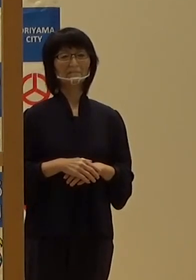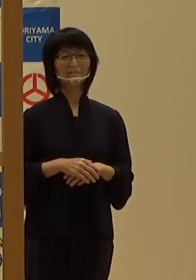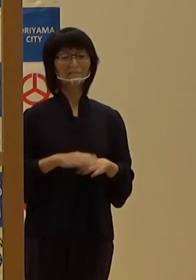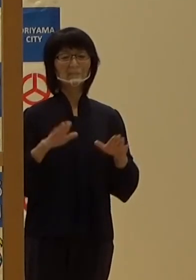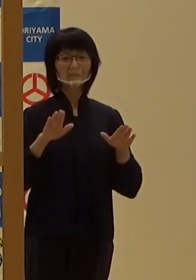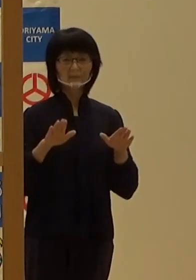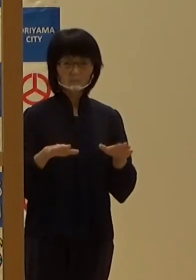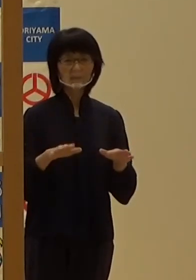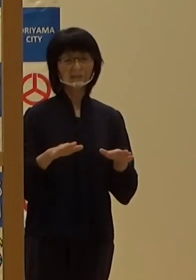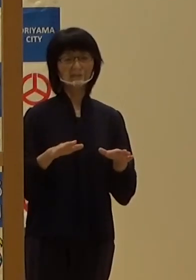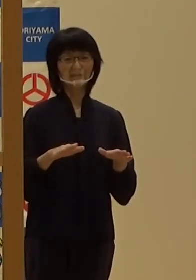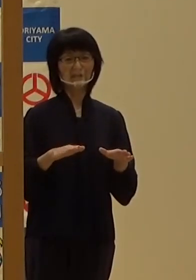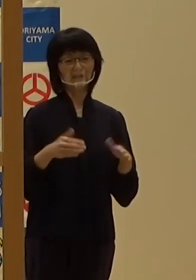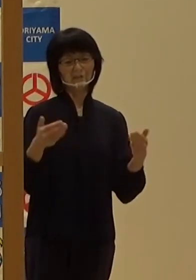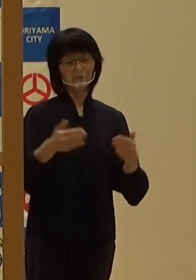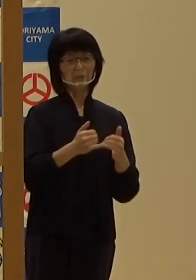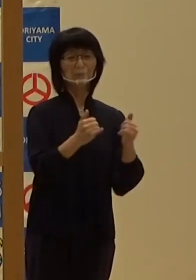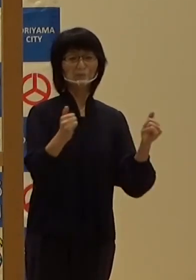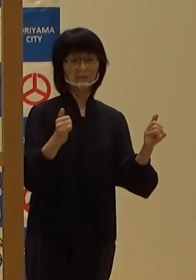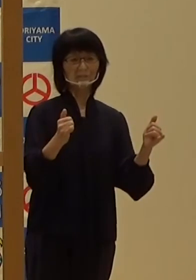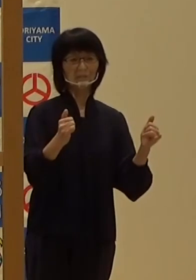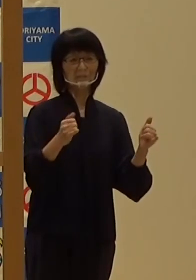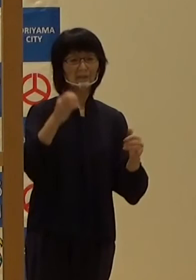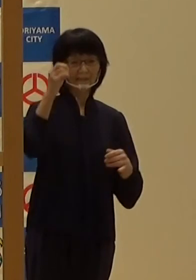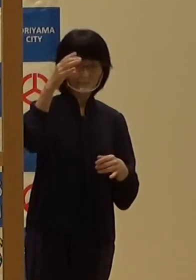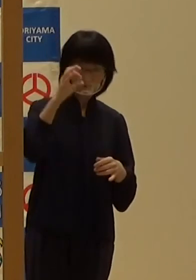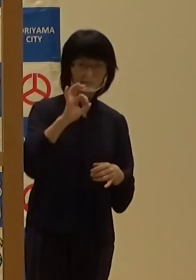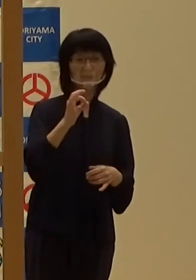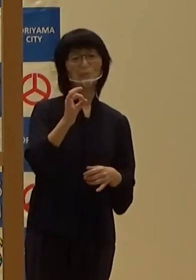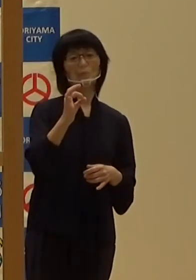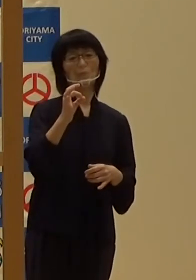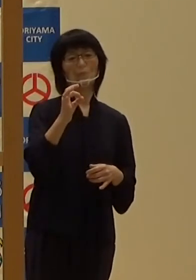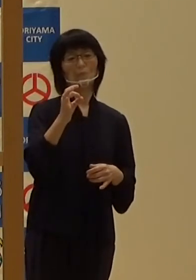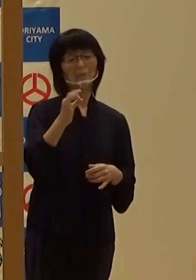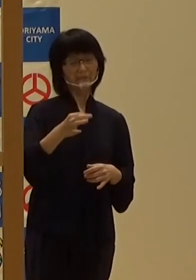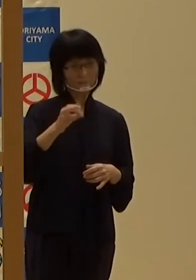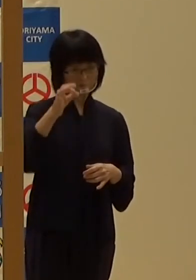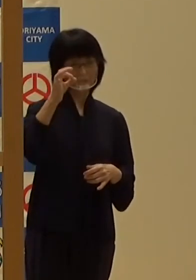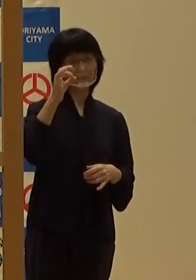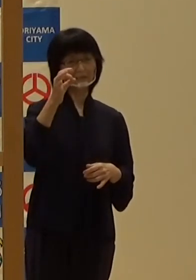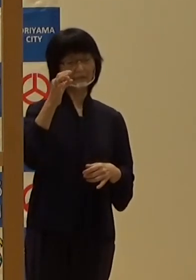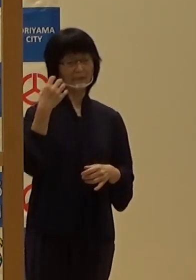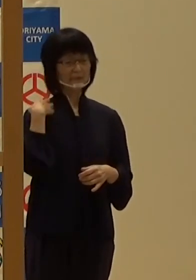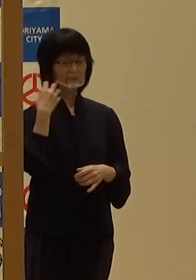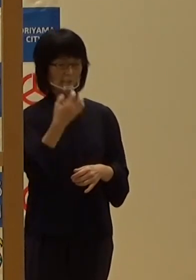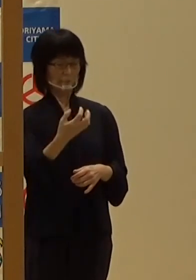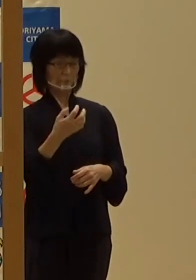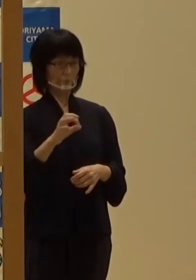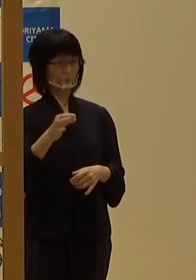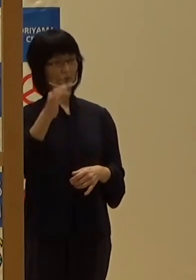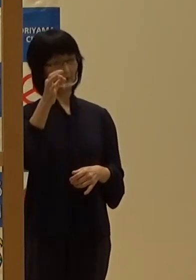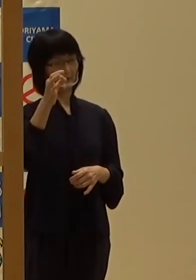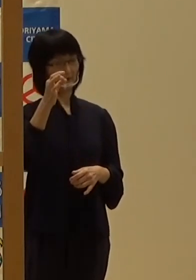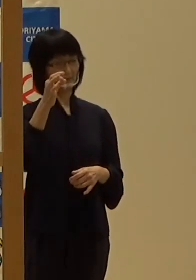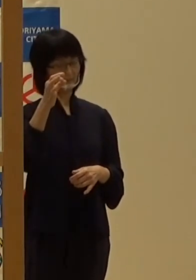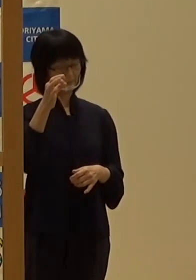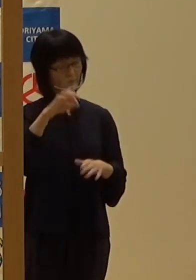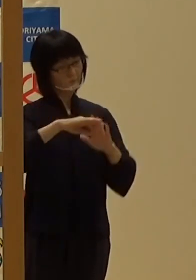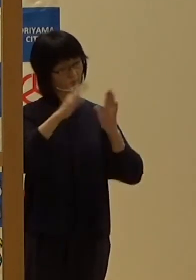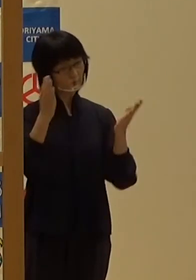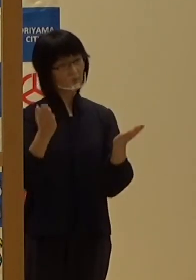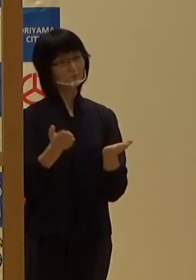今現在うちの方事業者の方もですね電気料が増えてみたりうちの方からの委託料等も増えて、トータルとす